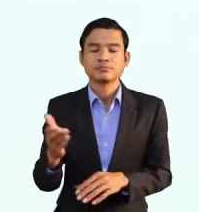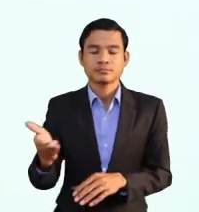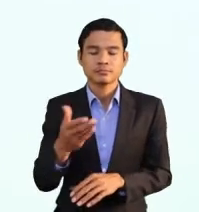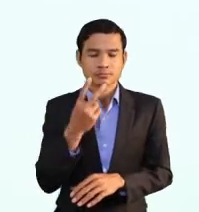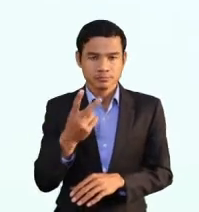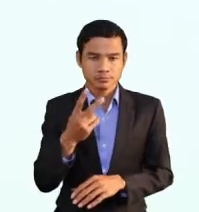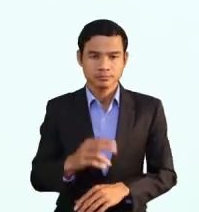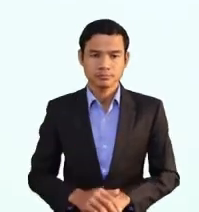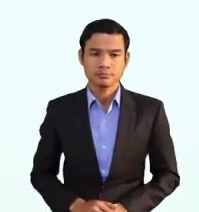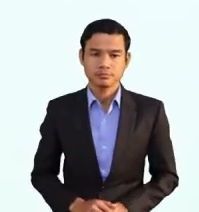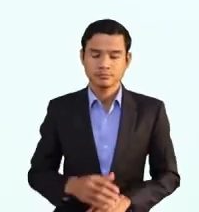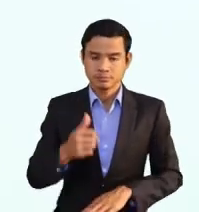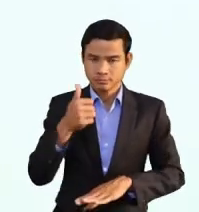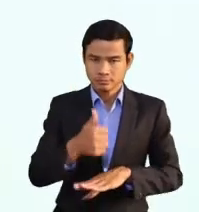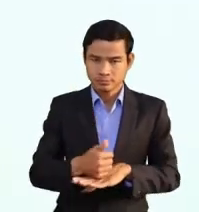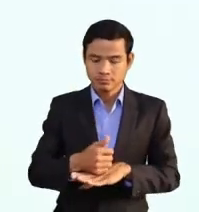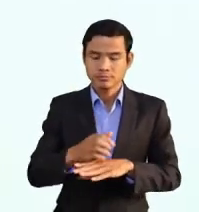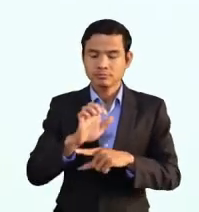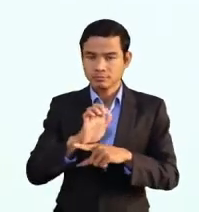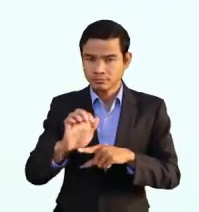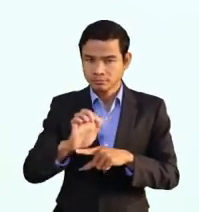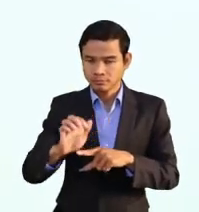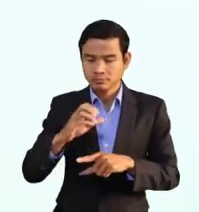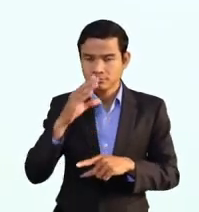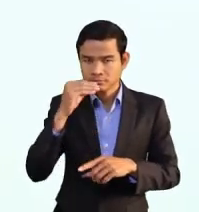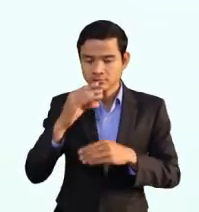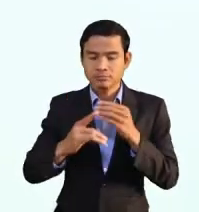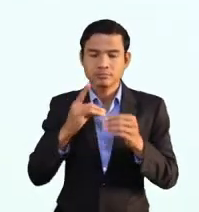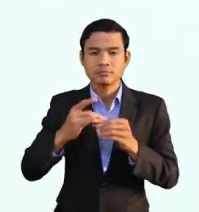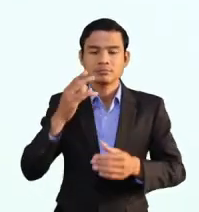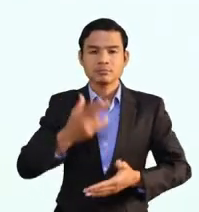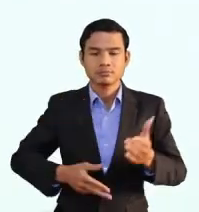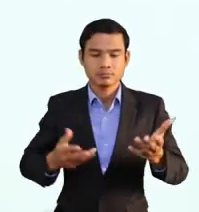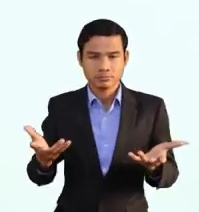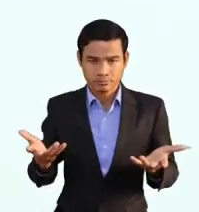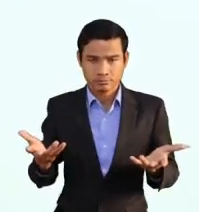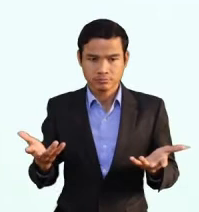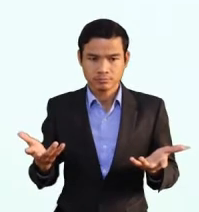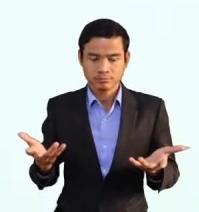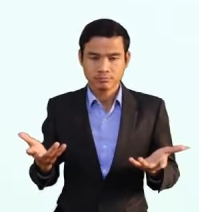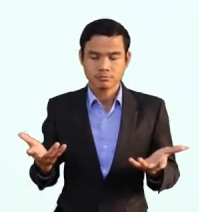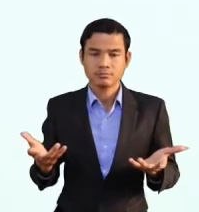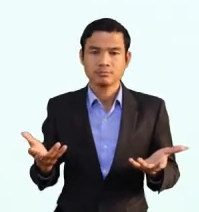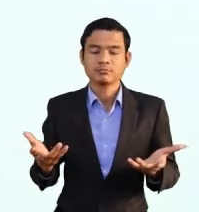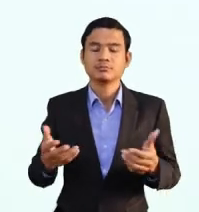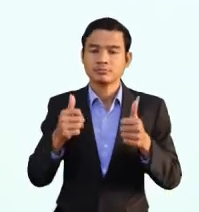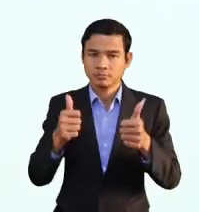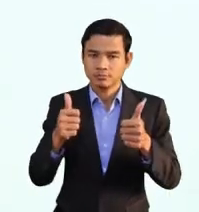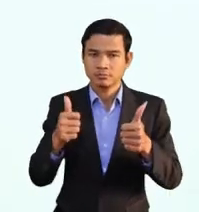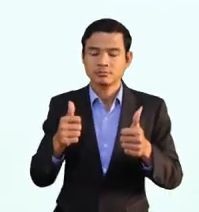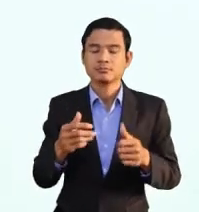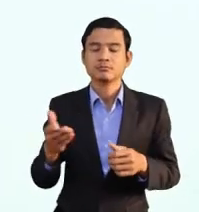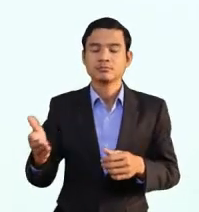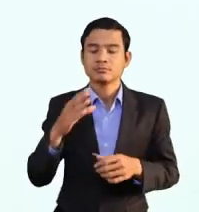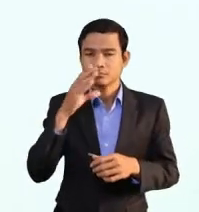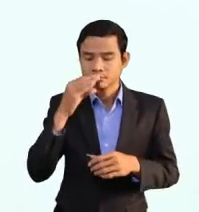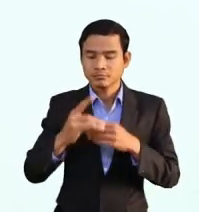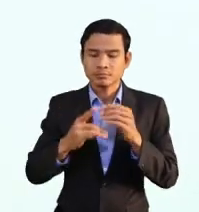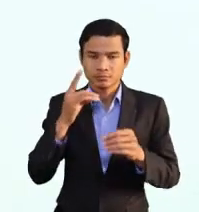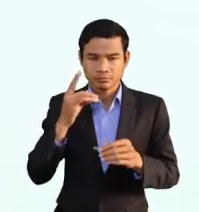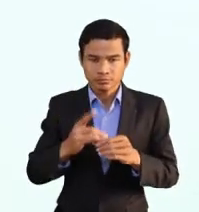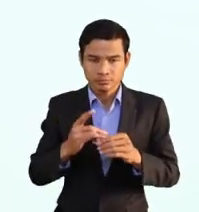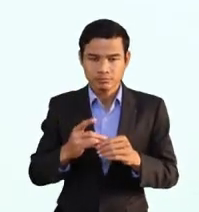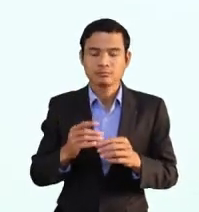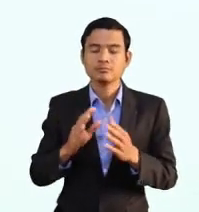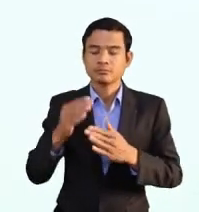จ้าละอ้อก็เตยอ่านประเทียนจำนาวสันโดยที่นี่เนี่ยครูตกเป็นไอ้คนอ่านประเทียนจำนาวจ้าคนอ่านประเทียนจำนาวสันเมื่อจ้าละอ้อนะนะก่อนนะจังก่อนเมื่อถ้าตาประเทียนจำนาวก็จ้องหนึ่งยี่ปีไว้ cha là ô cứ cái chân định dây pí